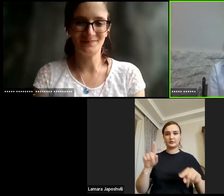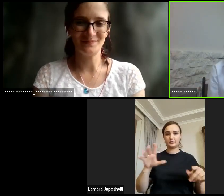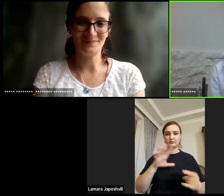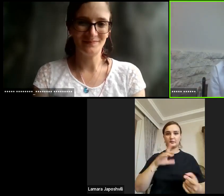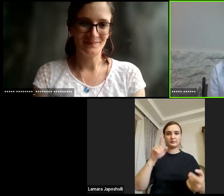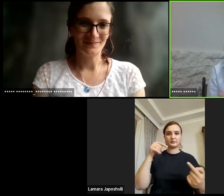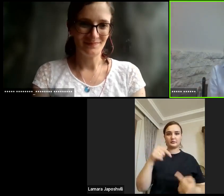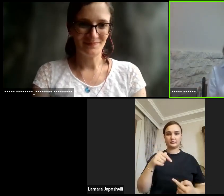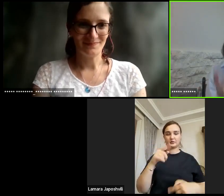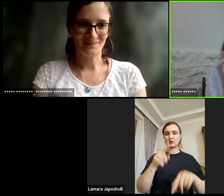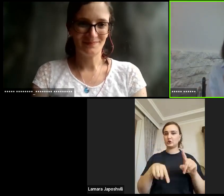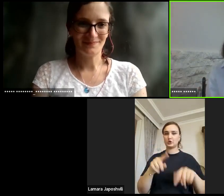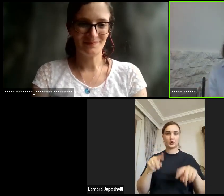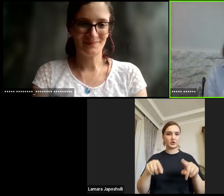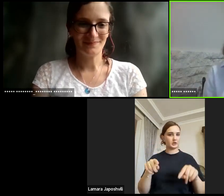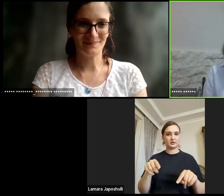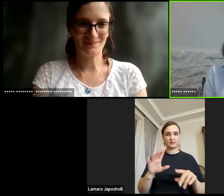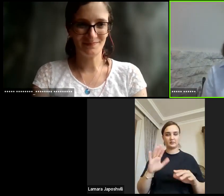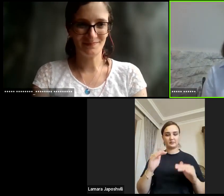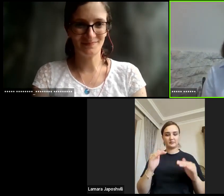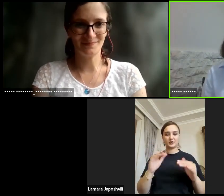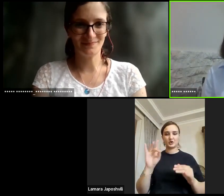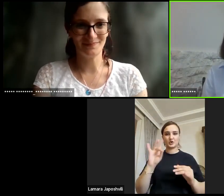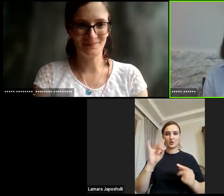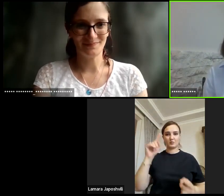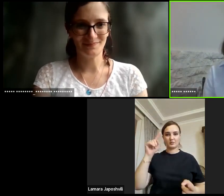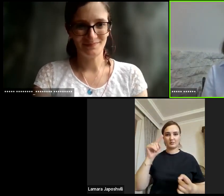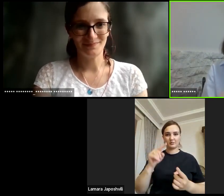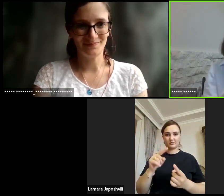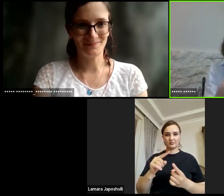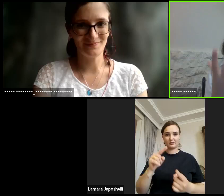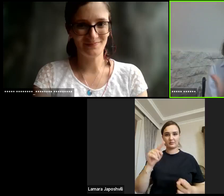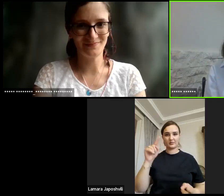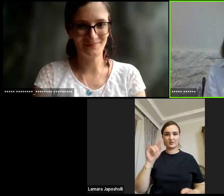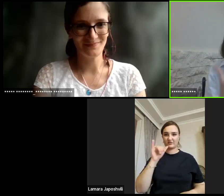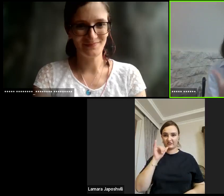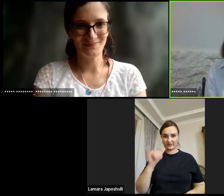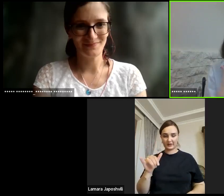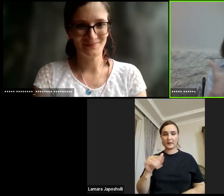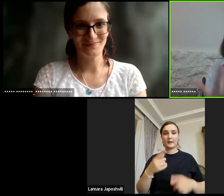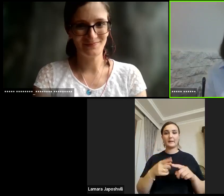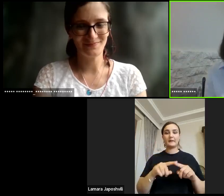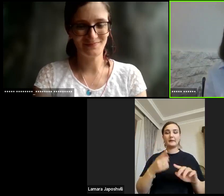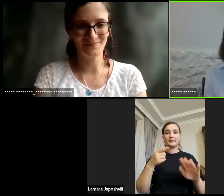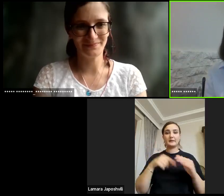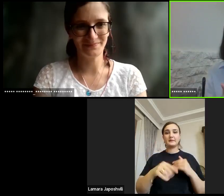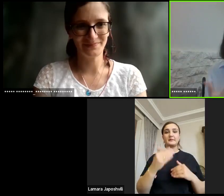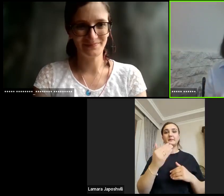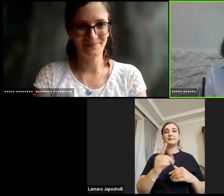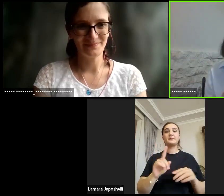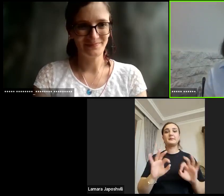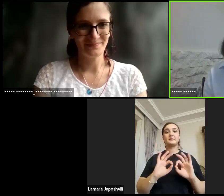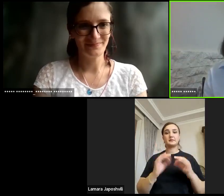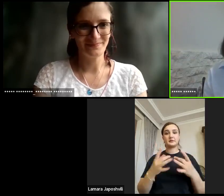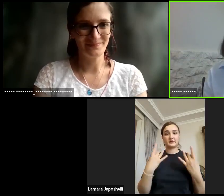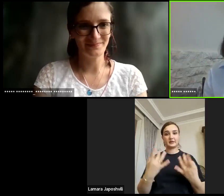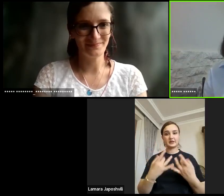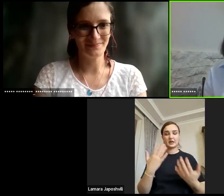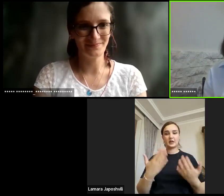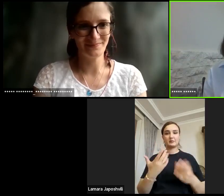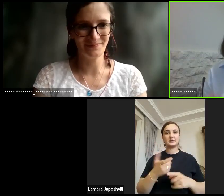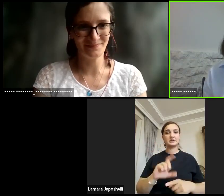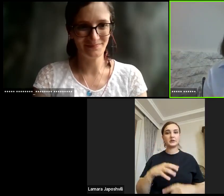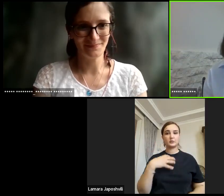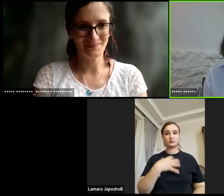ზოგიერთი რეგულირება, ესე ზომის რეგულირება არ იყო შესაძლებელი, ამიტომ გამომდინარე ხა შენ რაც აგვიხსენი, ალბათ ძალიან მნიშვნელოვანია,